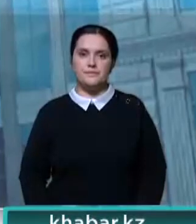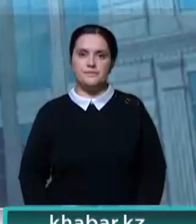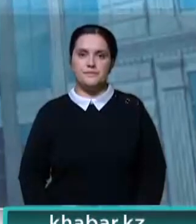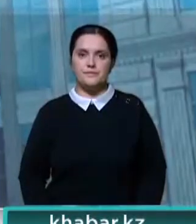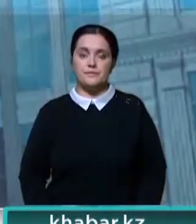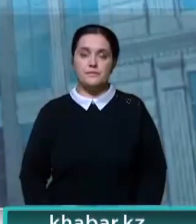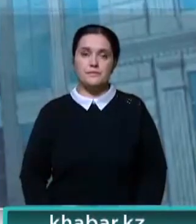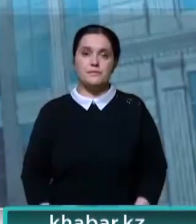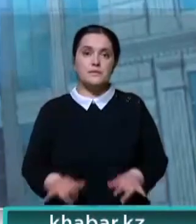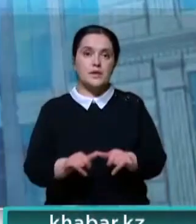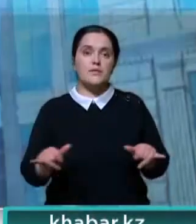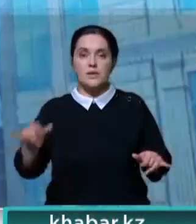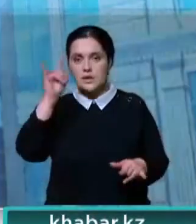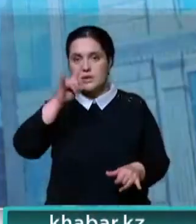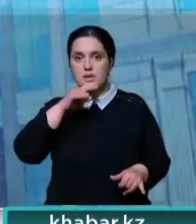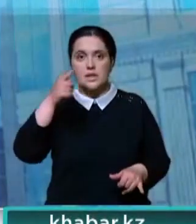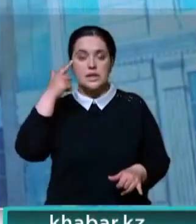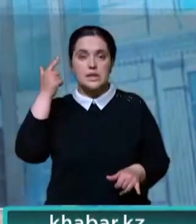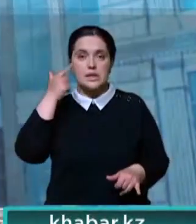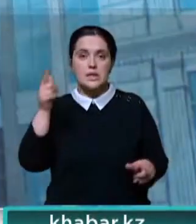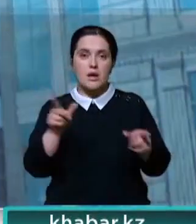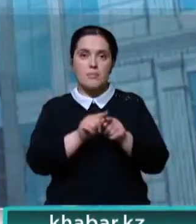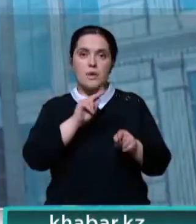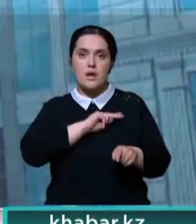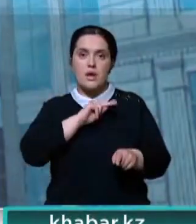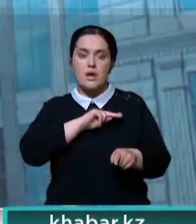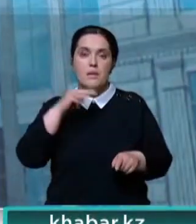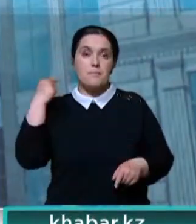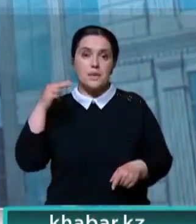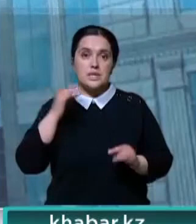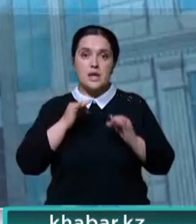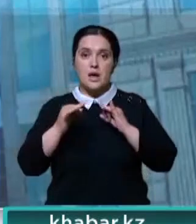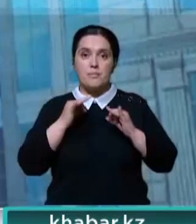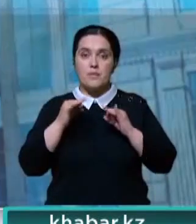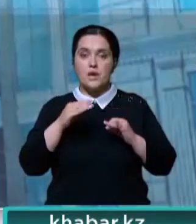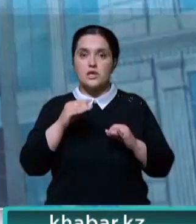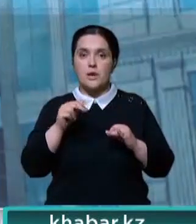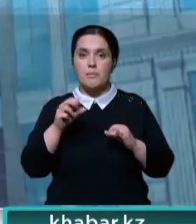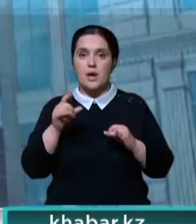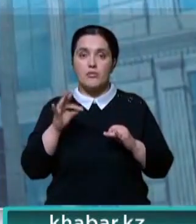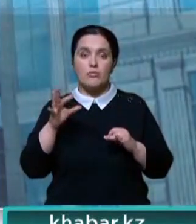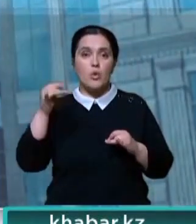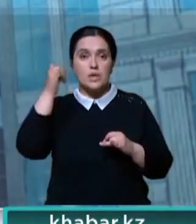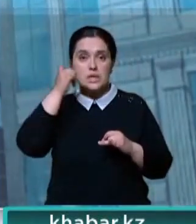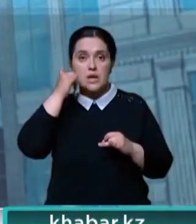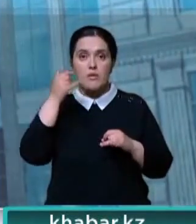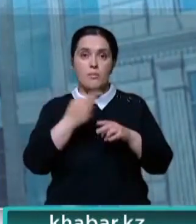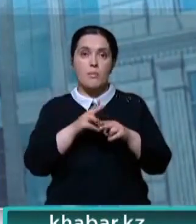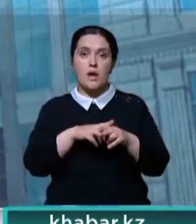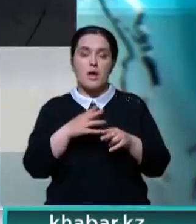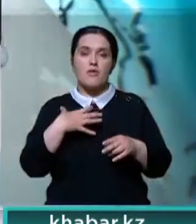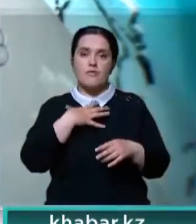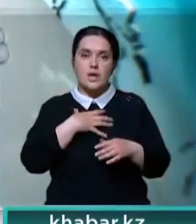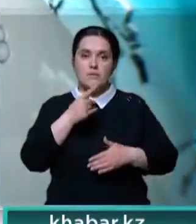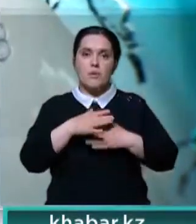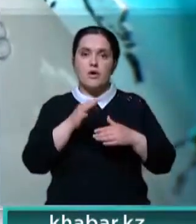перспективы развития оказаться как рыльского стратегического партнерства касым-жомарт токаев обсудил с коллегой садыр жапаров им по телефону лидеры двух стран отметили